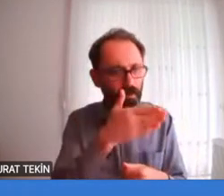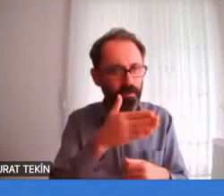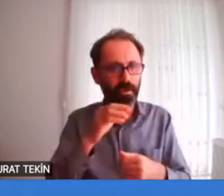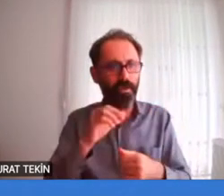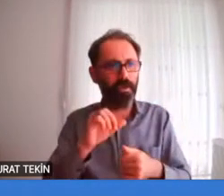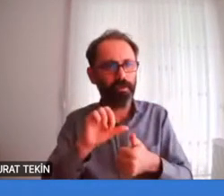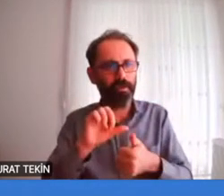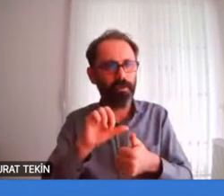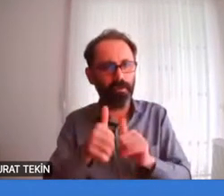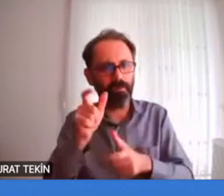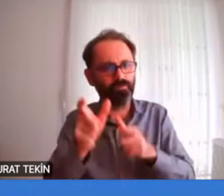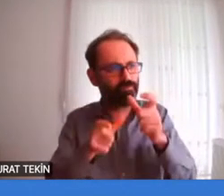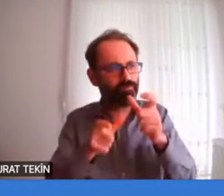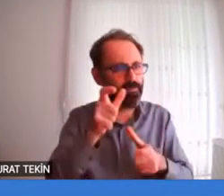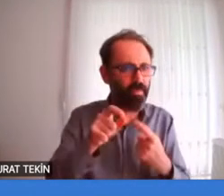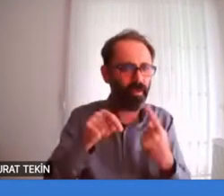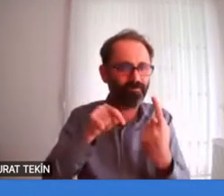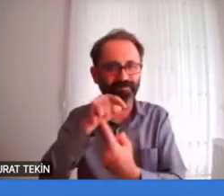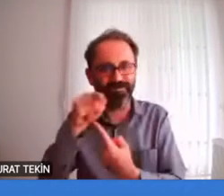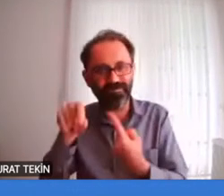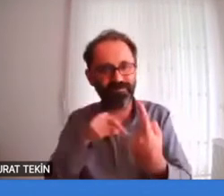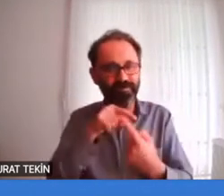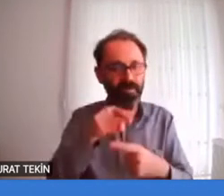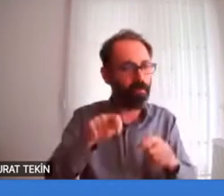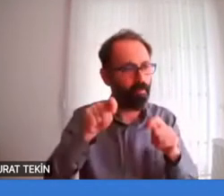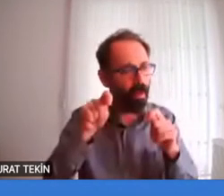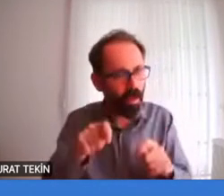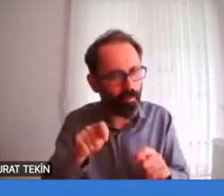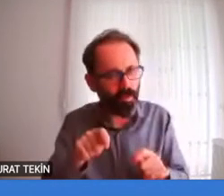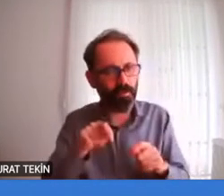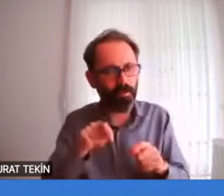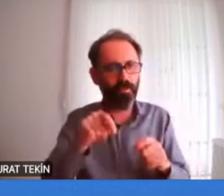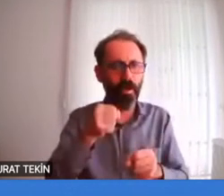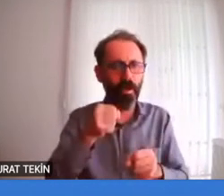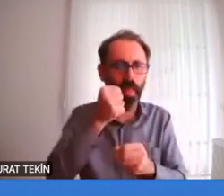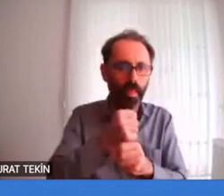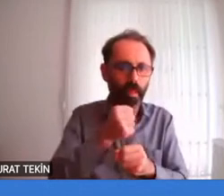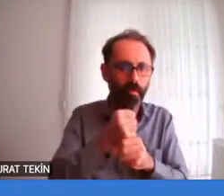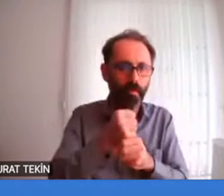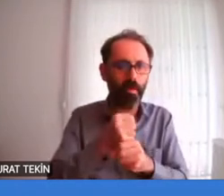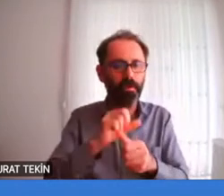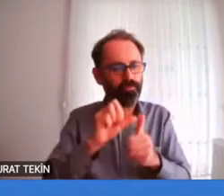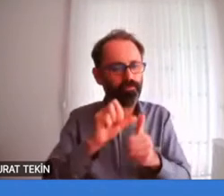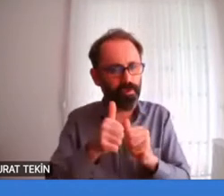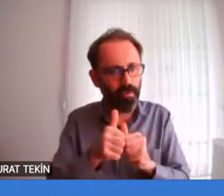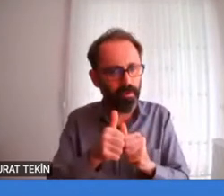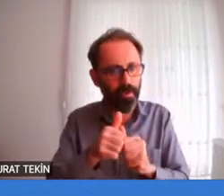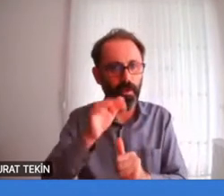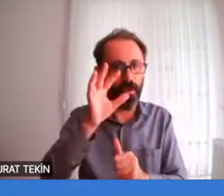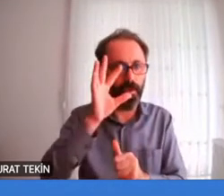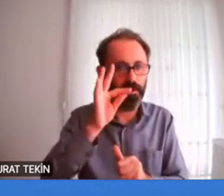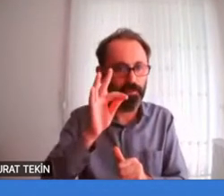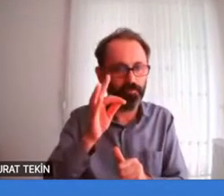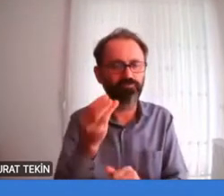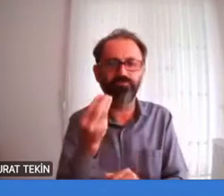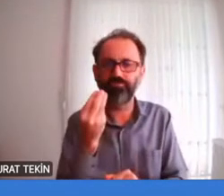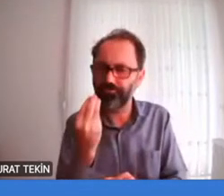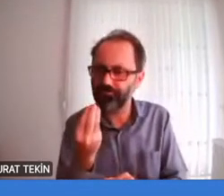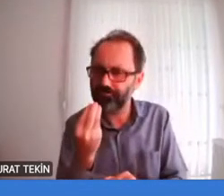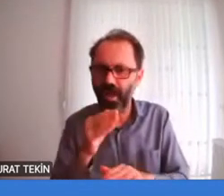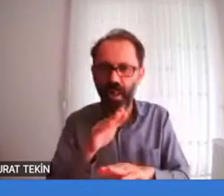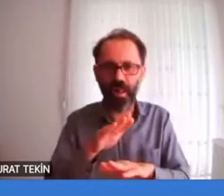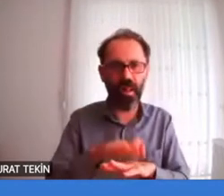Çünkü eğlenceli bir oyun çocuklar için de, görme engelli bir çocuk için gerçekten heyecanlı ve eğlenceli bir oyun. Onlar oynarlarken biz göz ucuyla